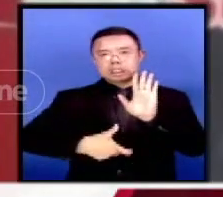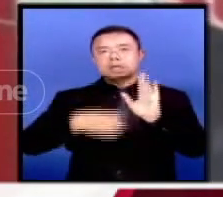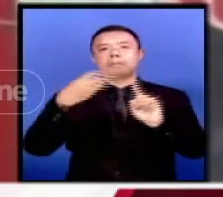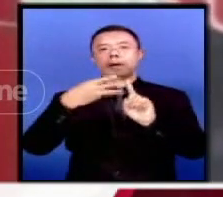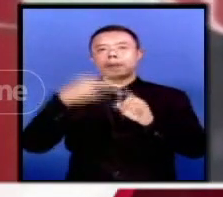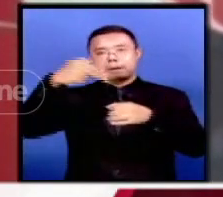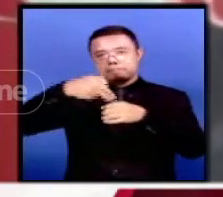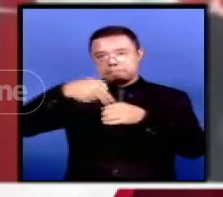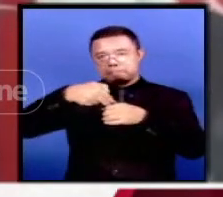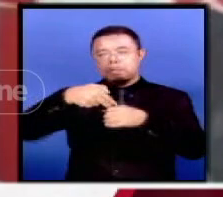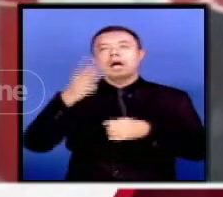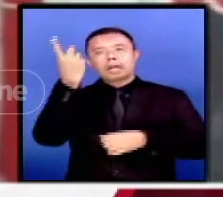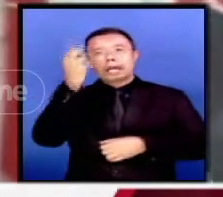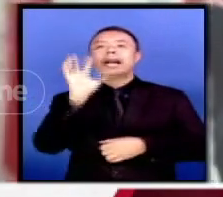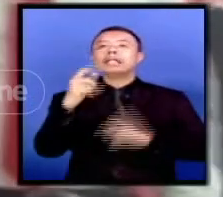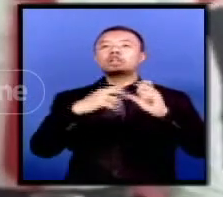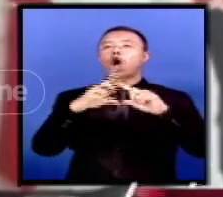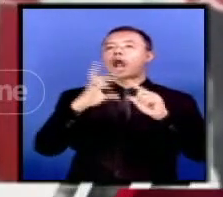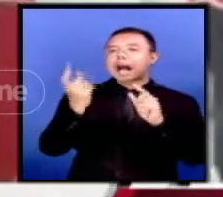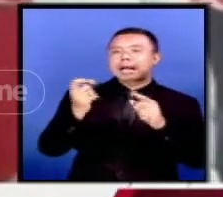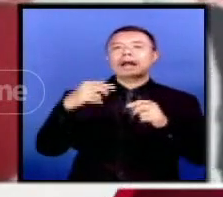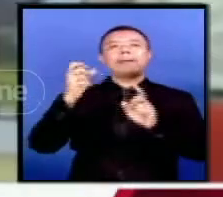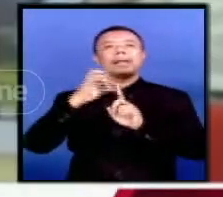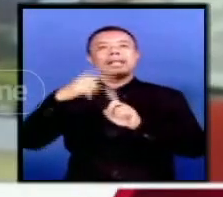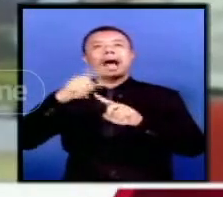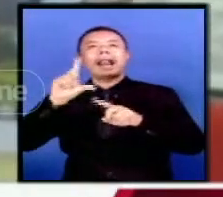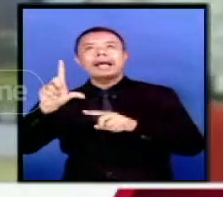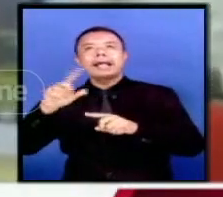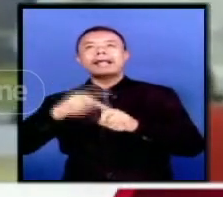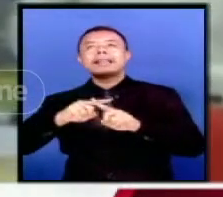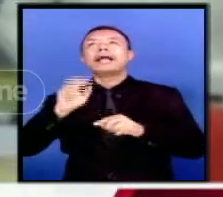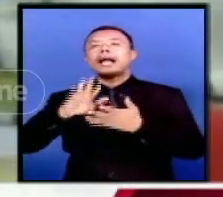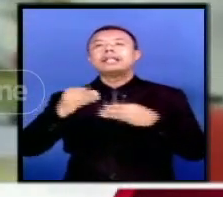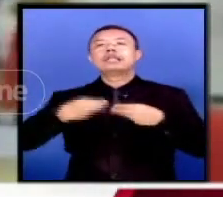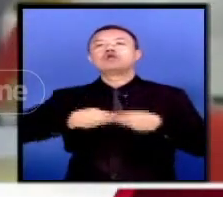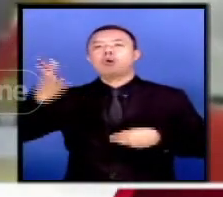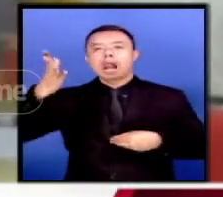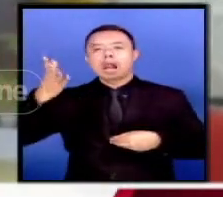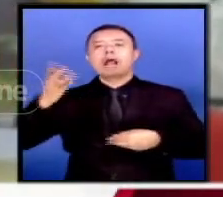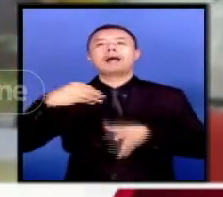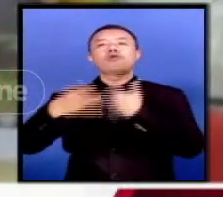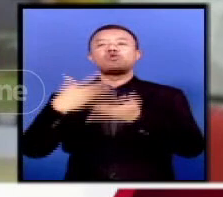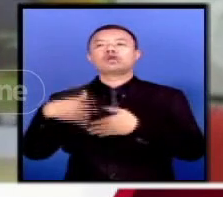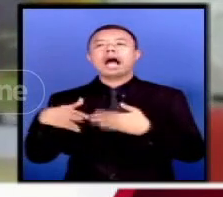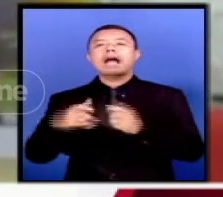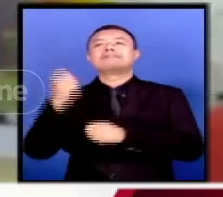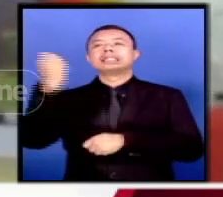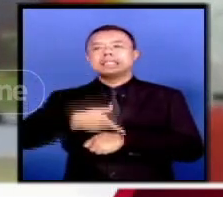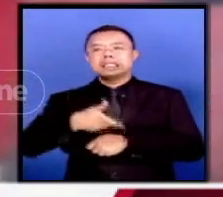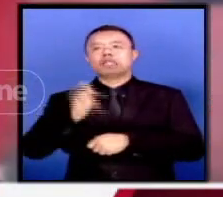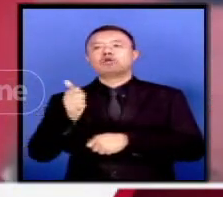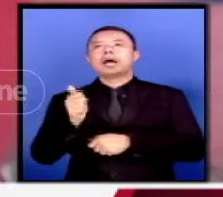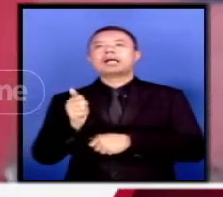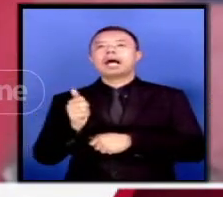Rencananya ribuan BBM jenis solar dan Pertalite ini akan dijual di perusahaan untuk mendapatkan harga